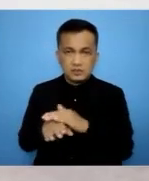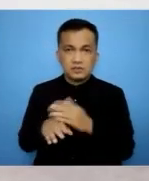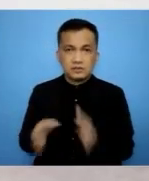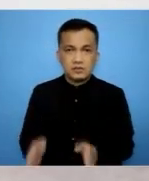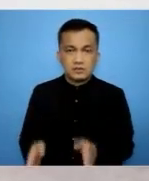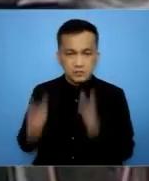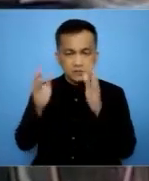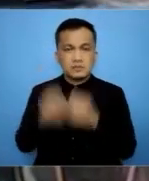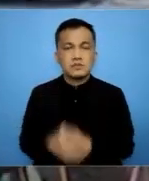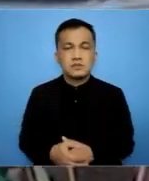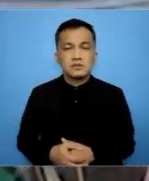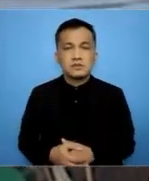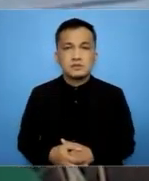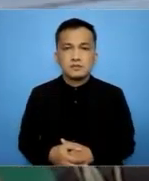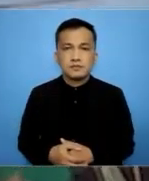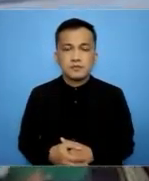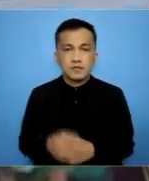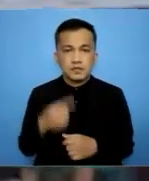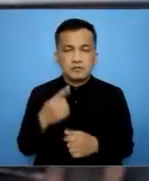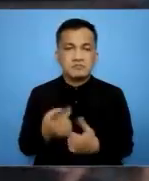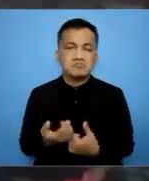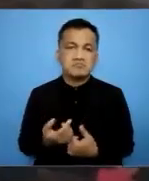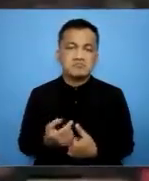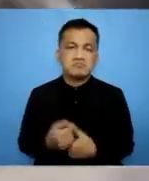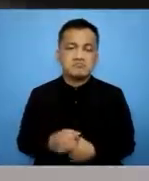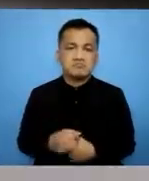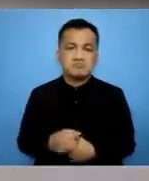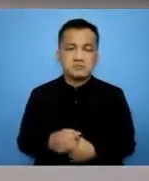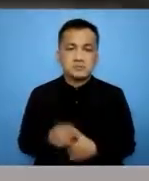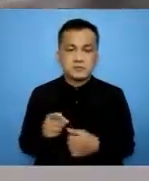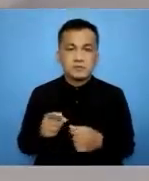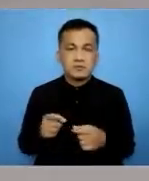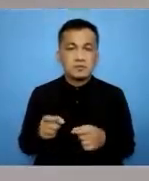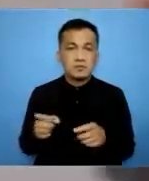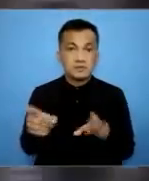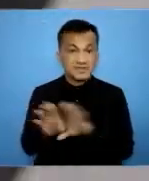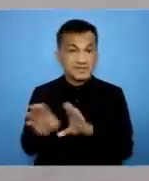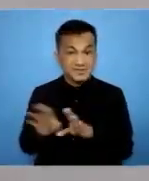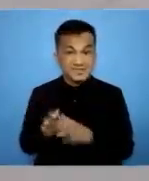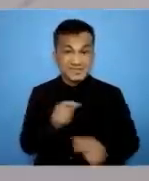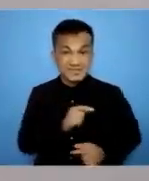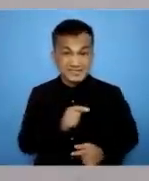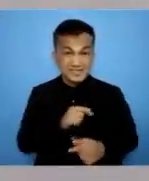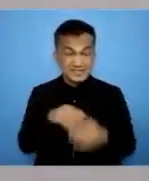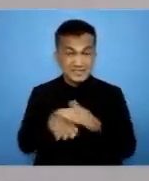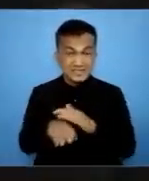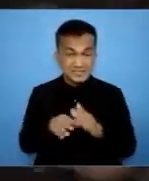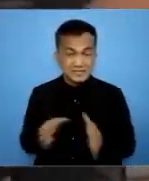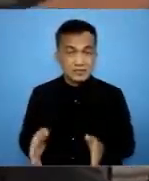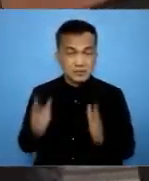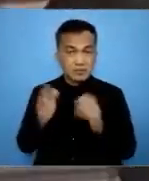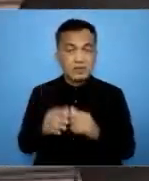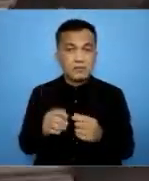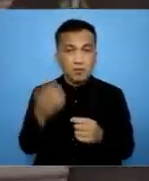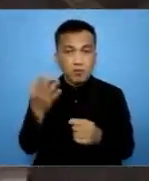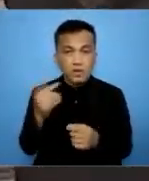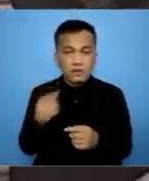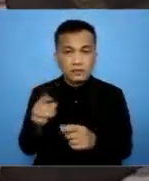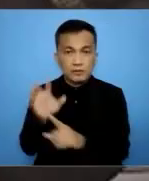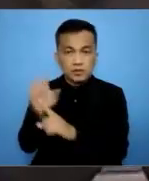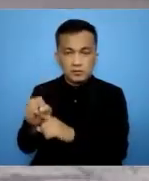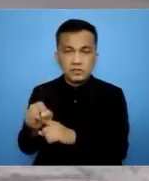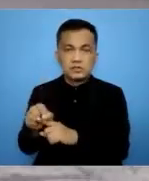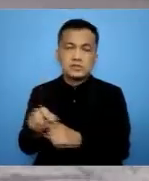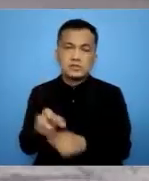ang salarin. May mga natrap na empleyado sa loob. Maya-maya pa, sumalaki na ang SWAT team para hanapin sa building ang